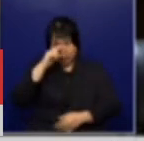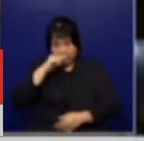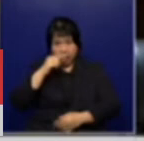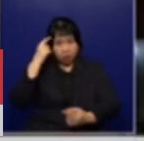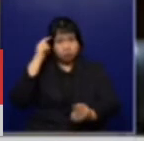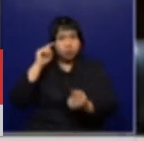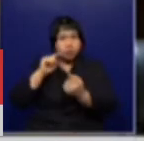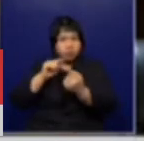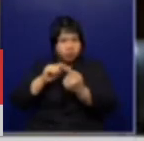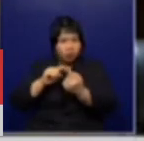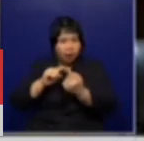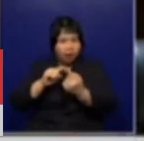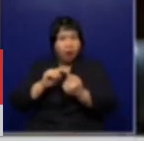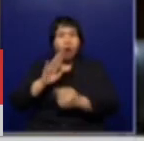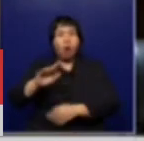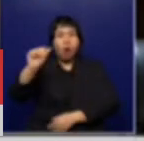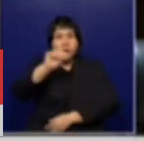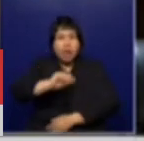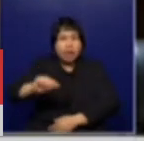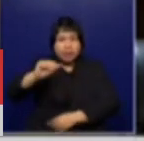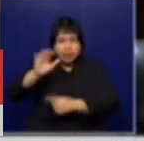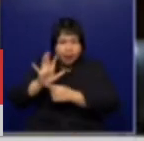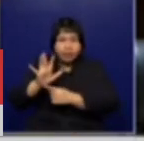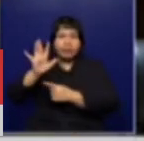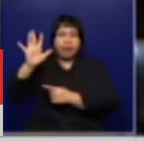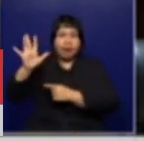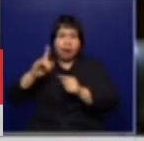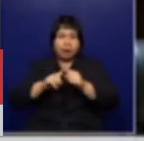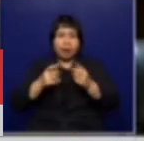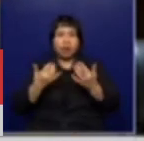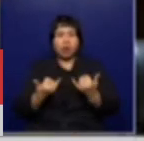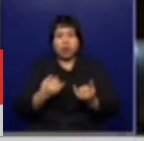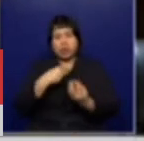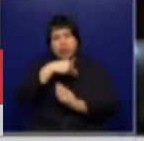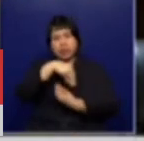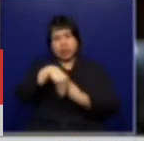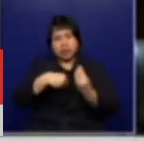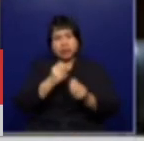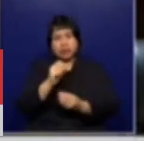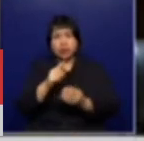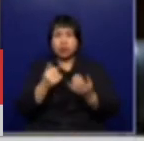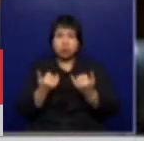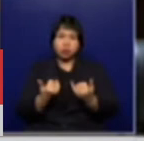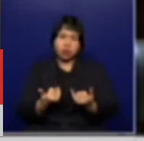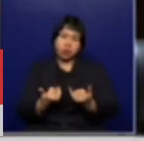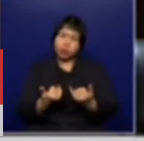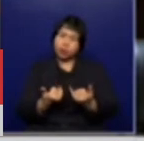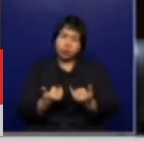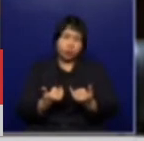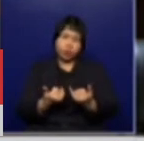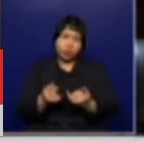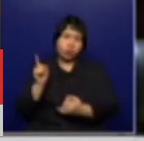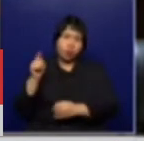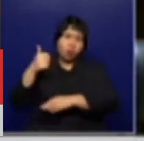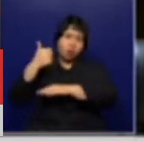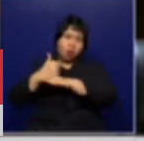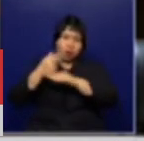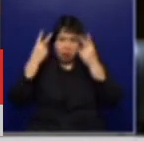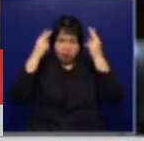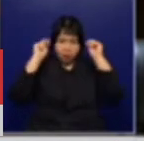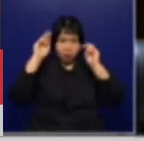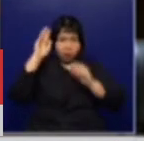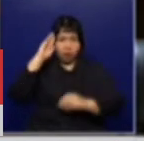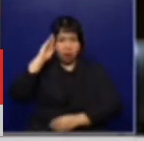จะเป็นเสือตัวที่5ของเอเชียแต่ดูสภาพเศรษฐกิจของประเทศไทยในตอนนี้ภายใต้การนำของพลเอกประยุทธ์จันทร์โอชา